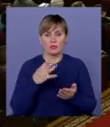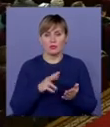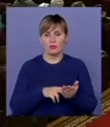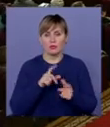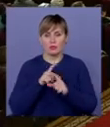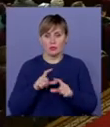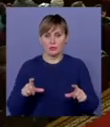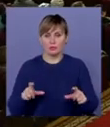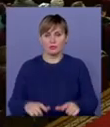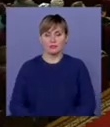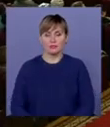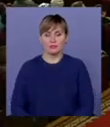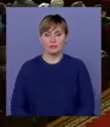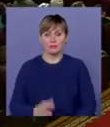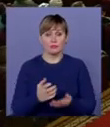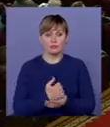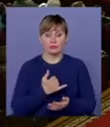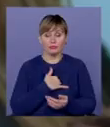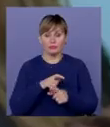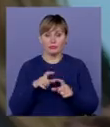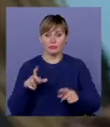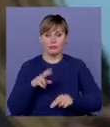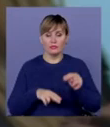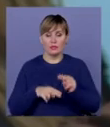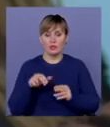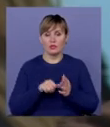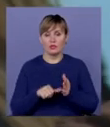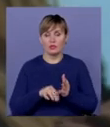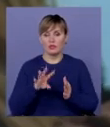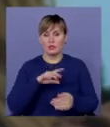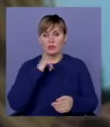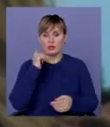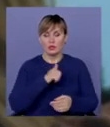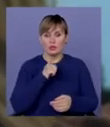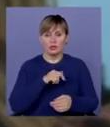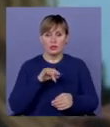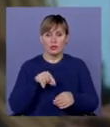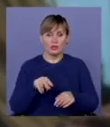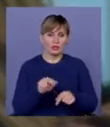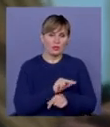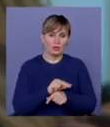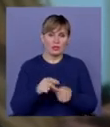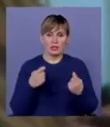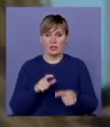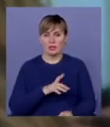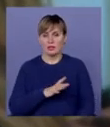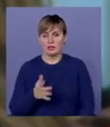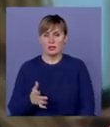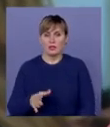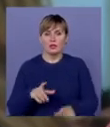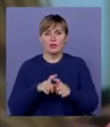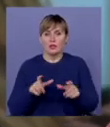школы. Получается, у нас школа построена в 64-м году. Капитального ремонта ни разу не было.